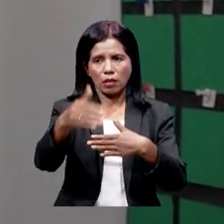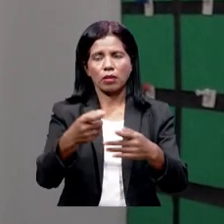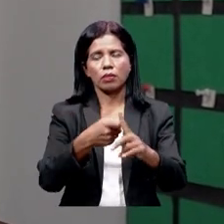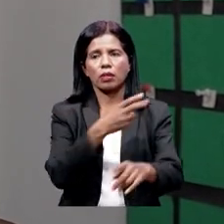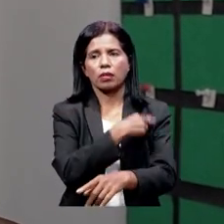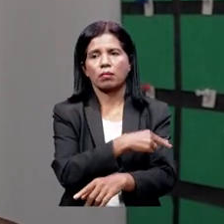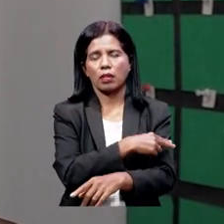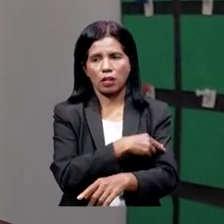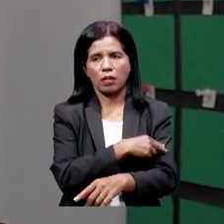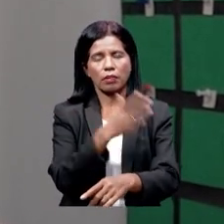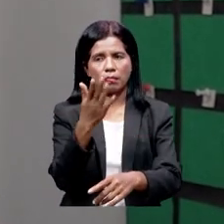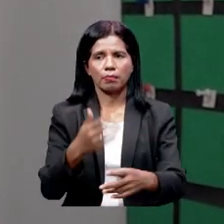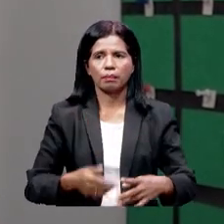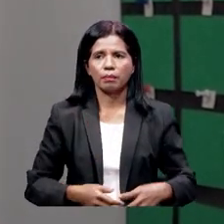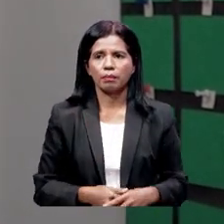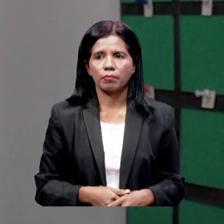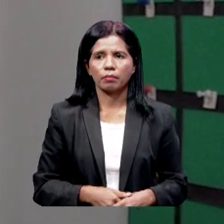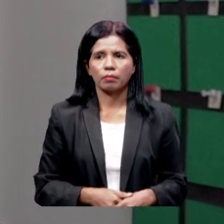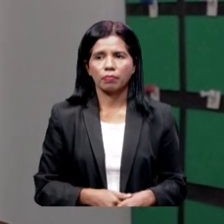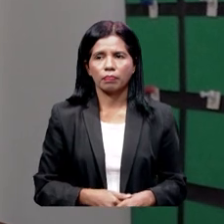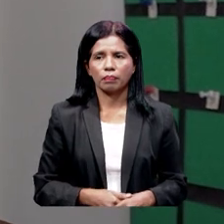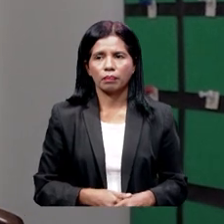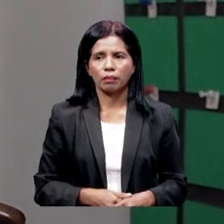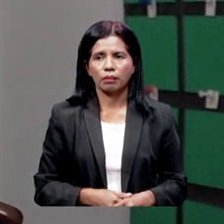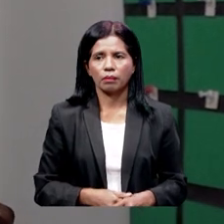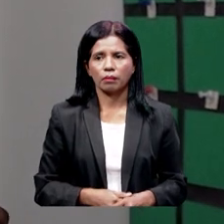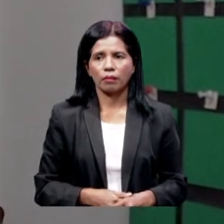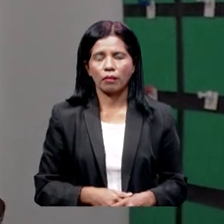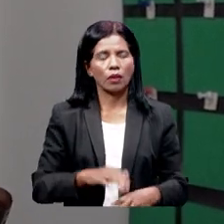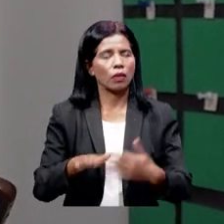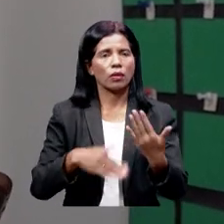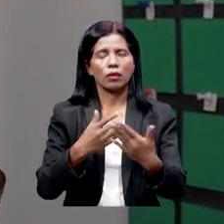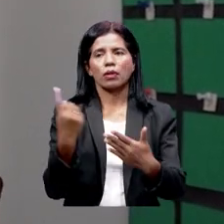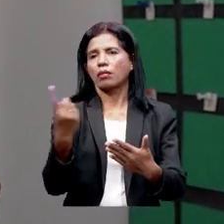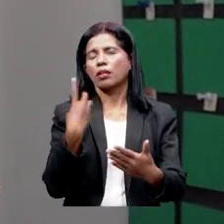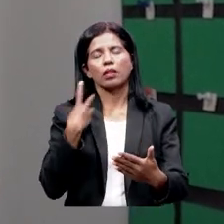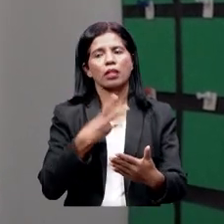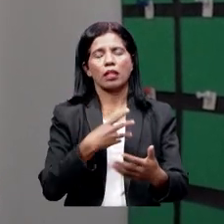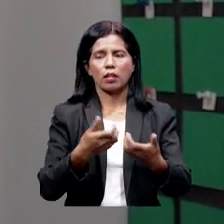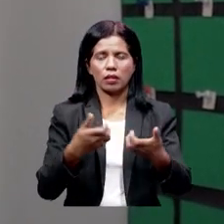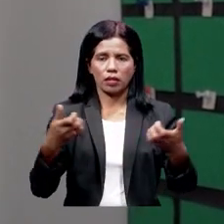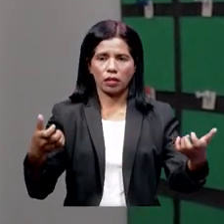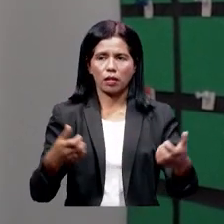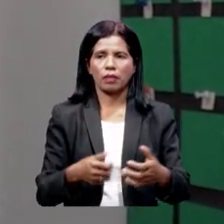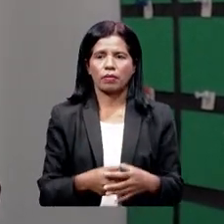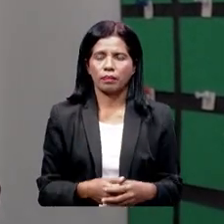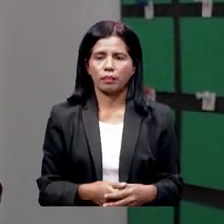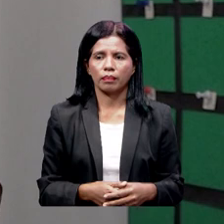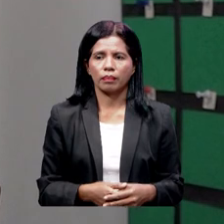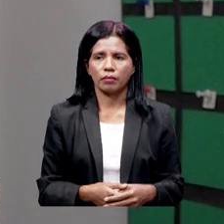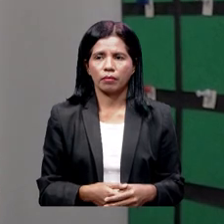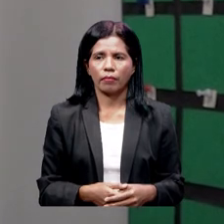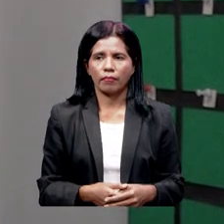ne ba. Si. Sira ne mo ka mayoria na fati. Ita la se susi mayoria